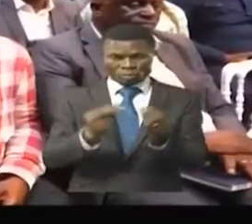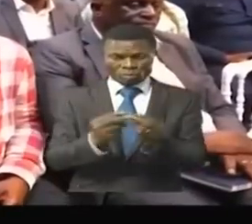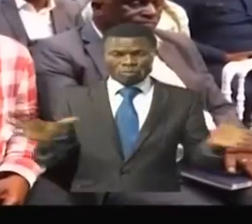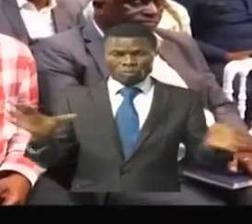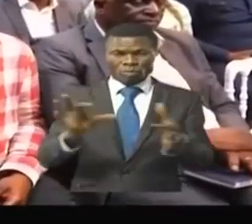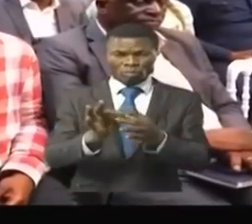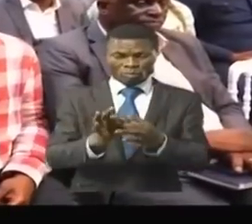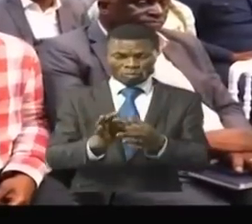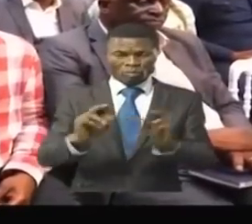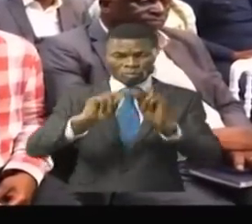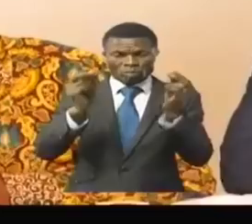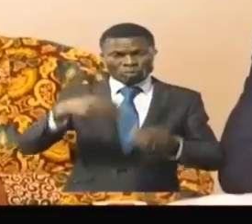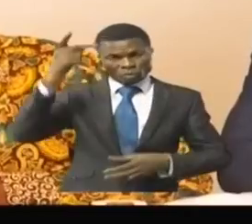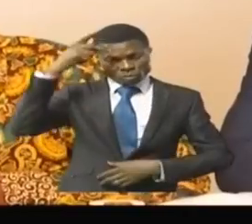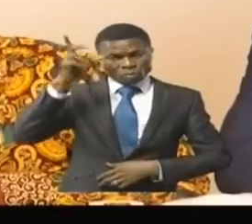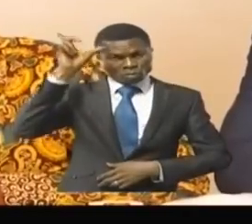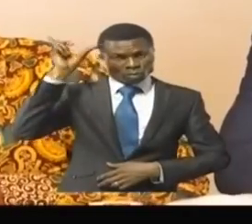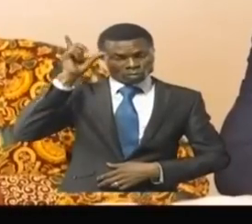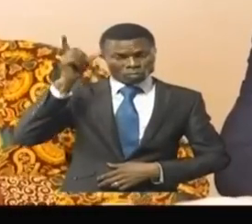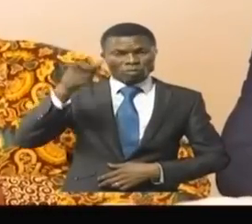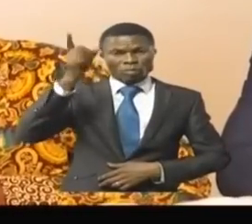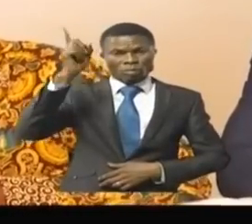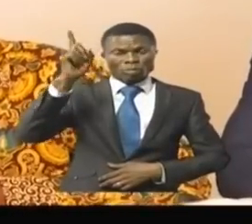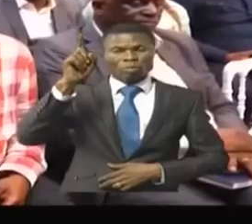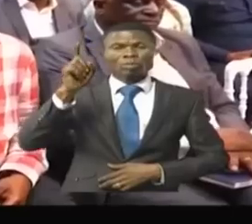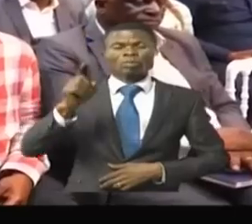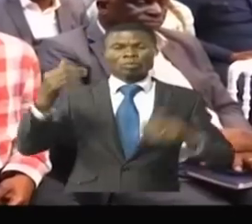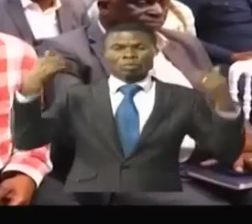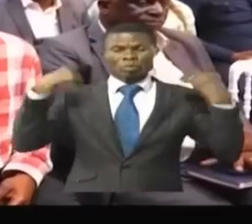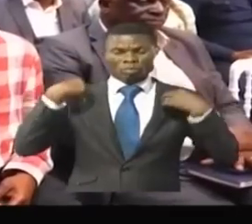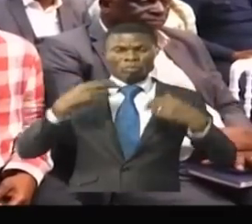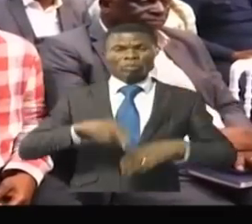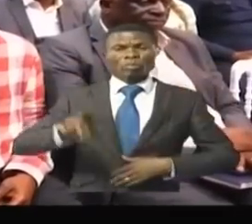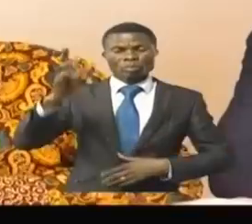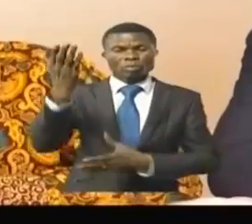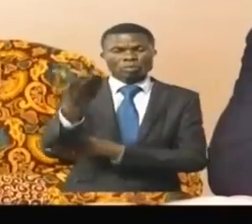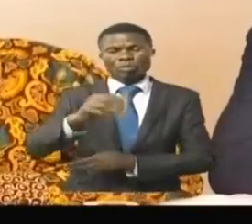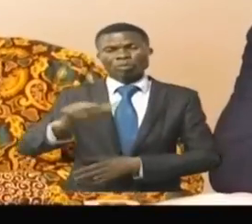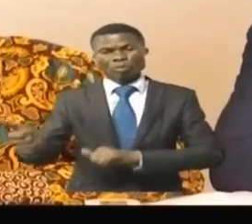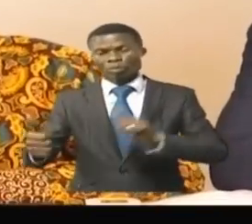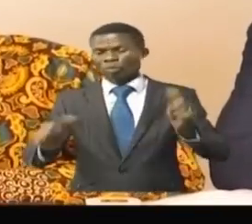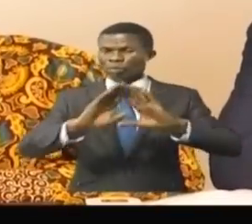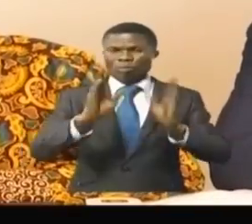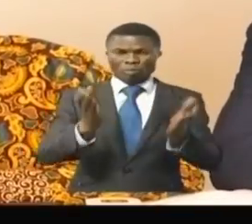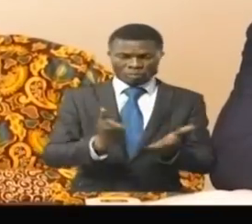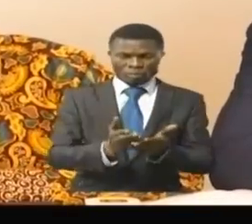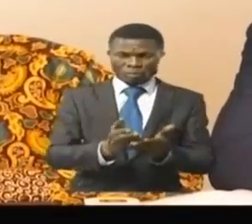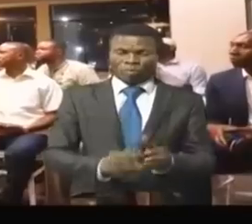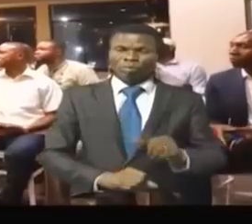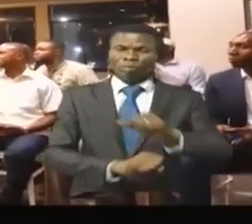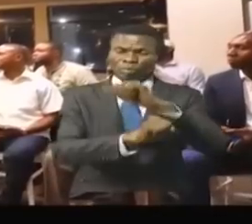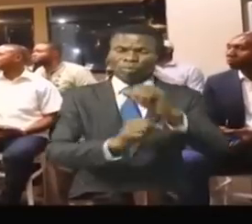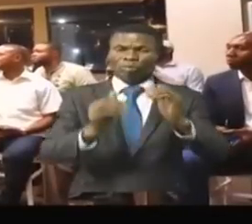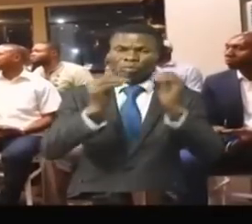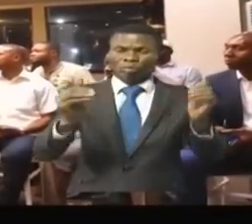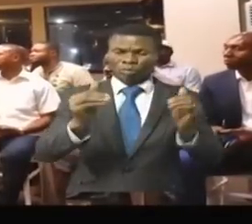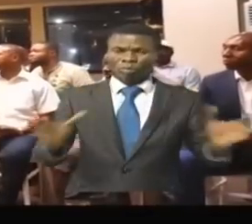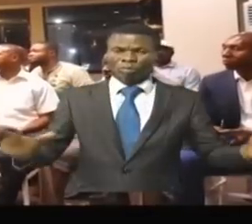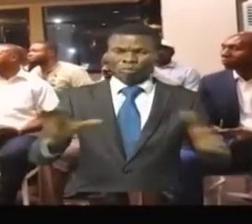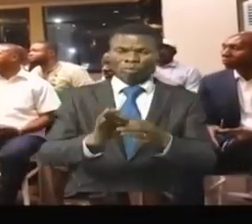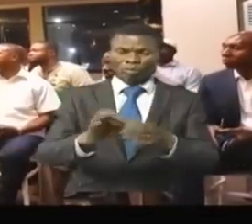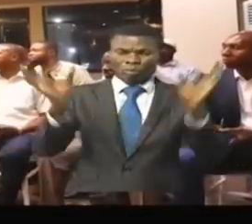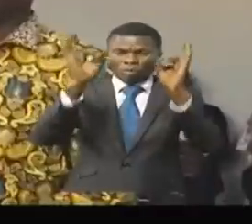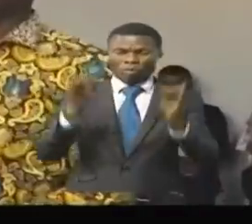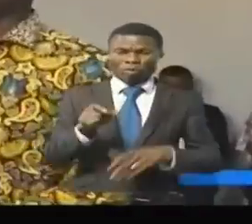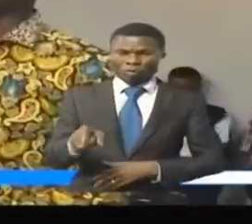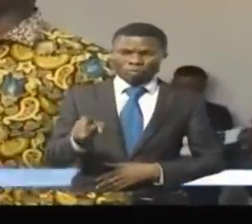régner dans son parti à Lubumbashi, le numéro 1 de l'IDPS a exhorté les uns et les autres à privilégier la paix et la concorde dans cette